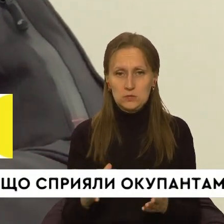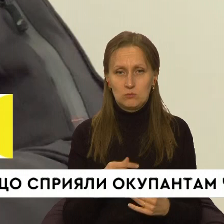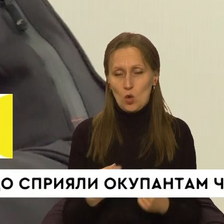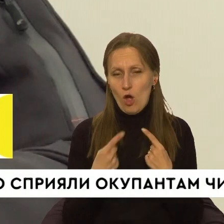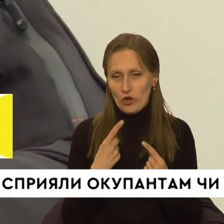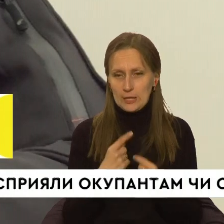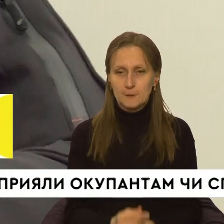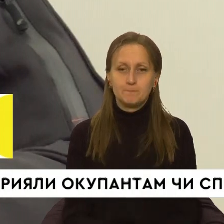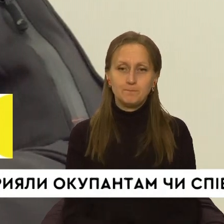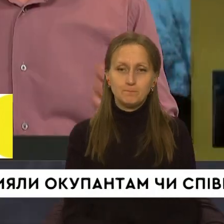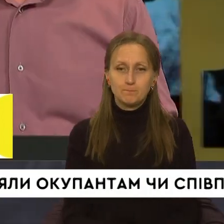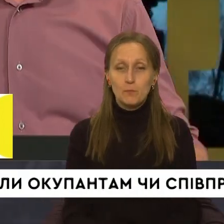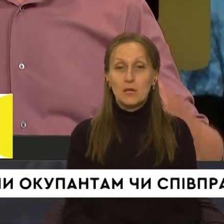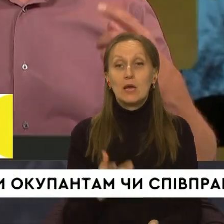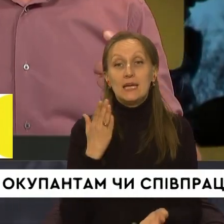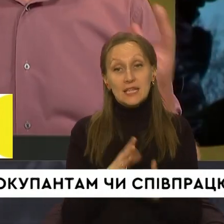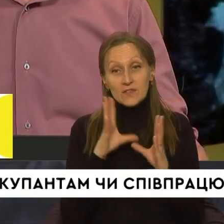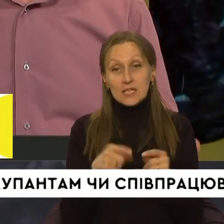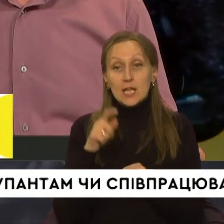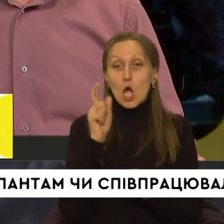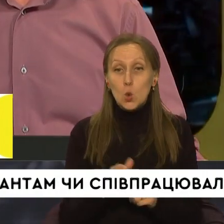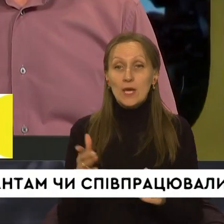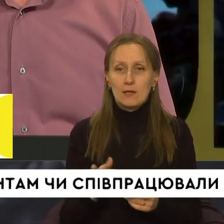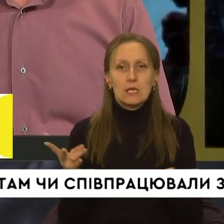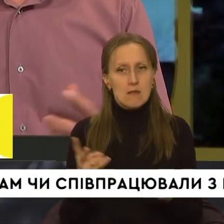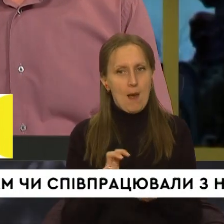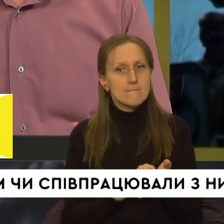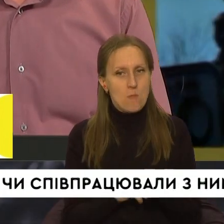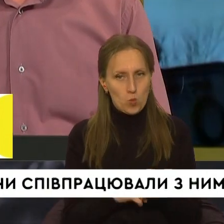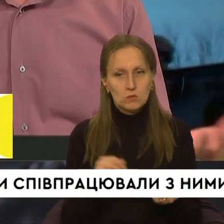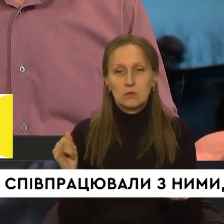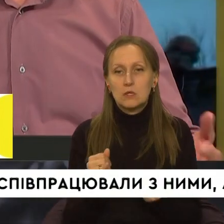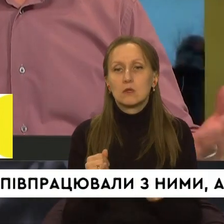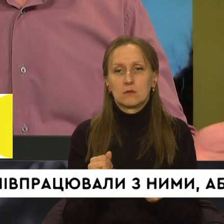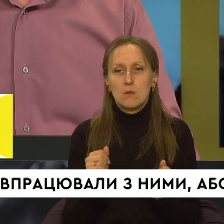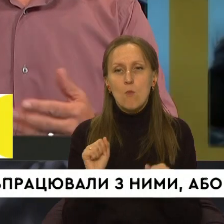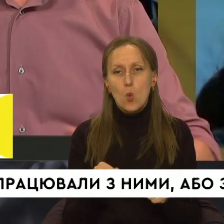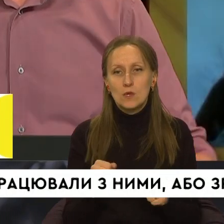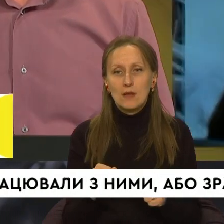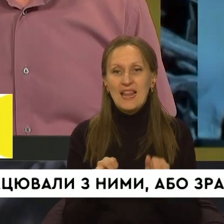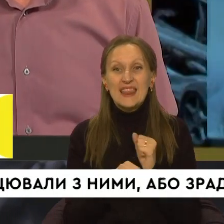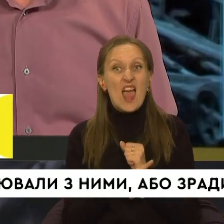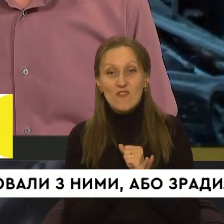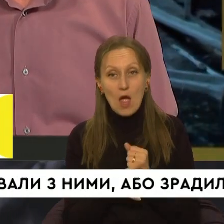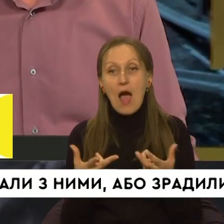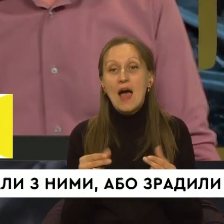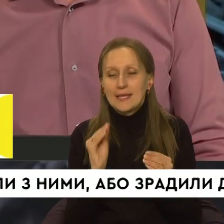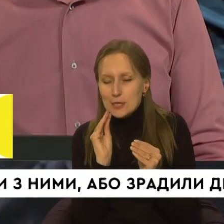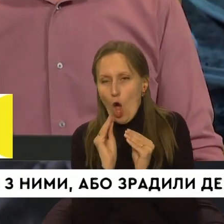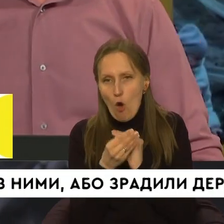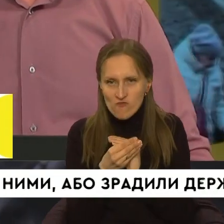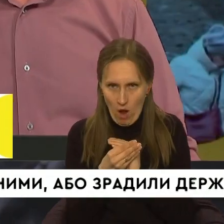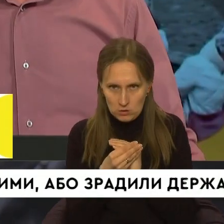говорили. Є все ж таки люди, яким слід боятися і які, можливо, не втікають, а десь